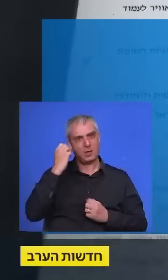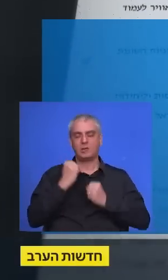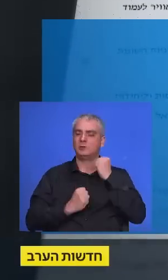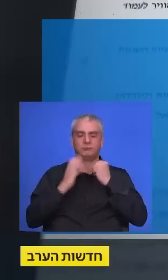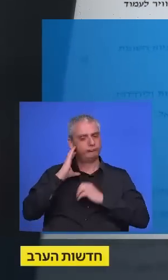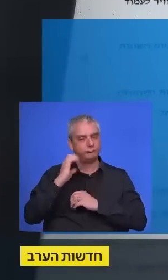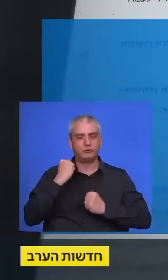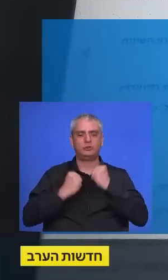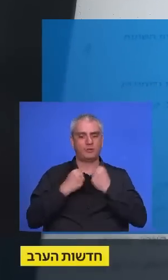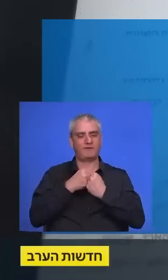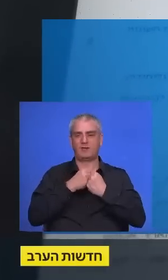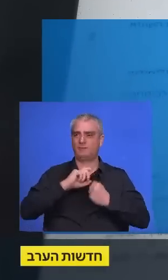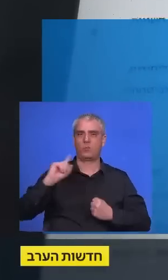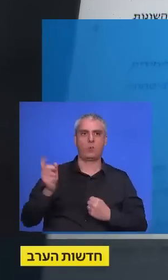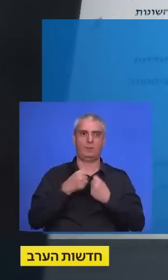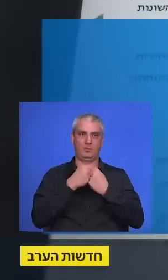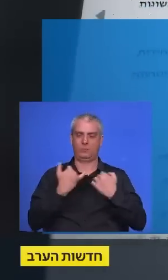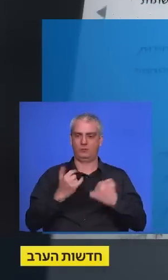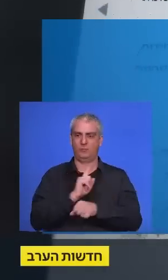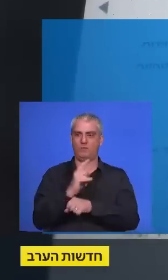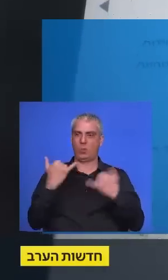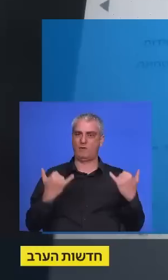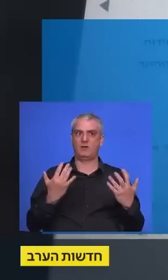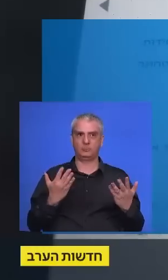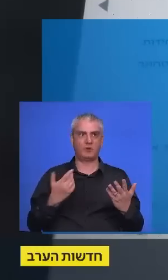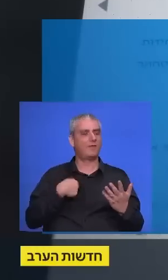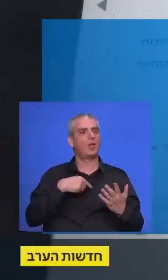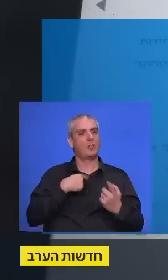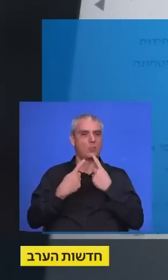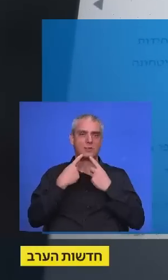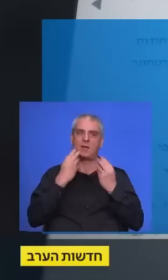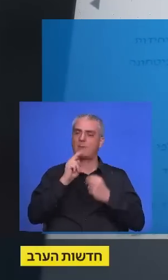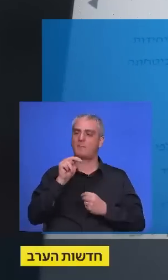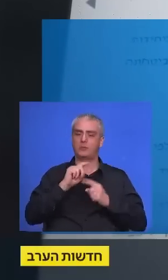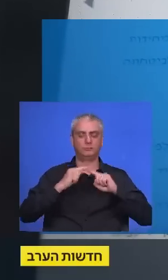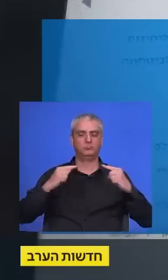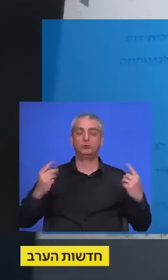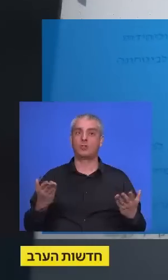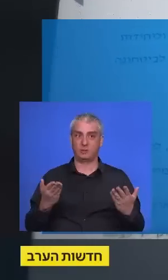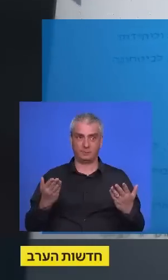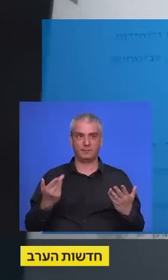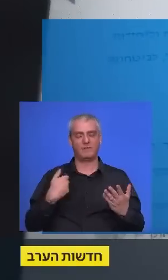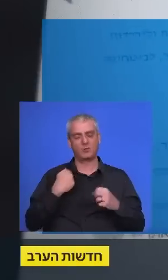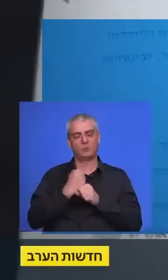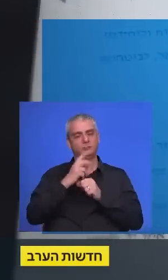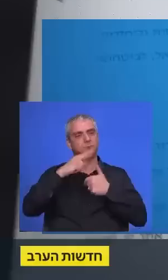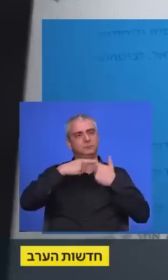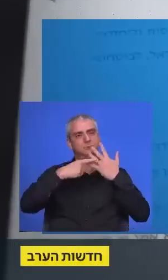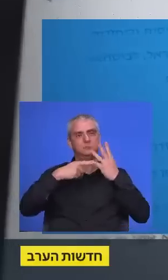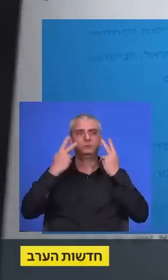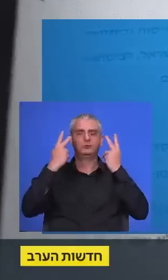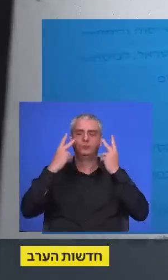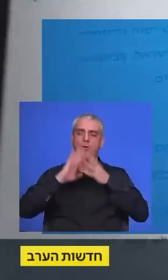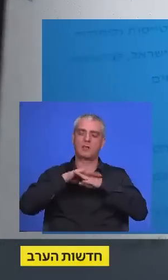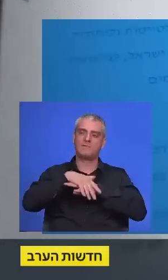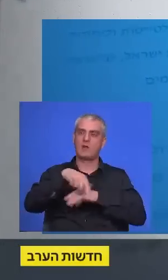ולאתגרים שעימם כולנו מתמודדים בימים אלו. אנחנו דנים רבות בסוגיות השונות ועוסקים במגוון המשמעויות